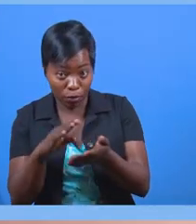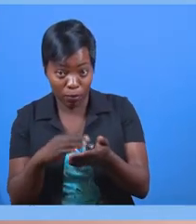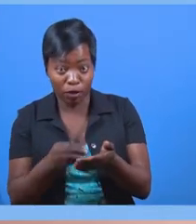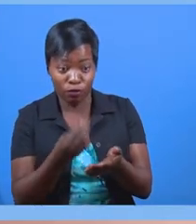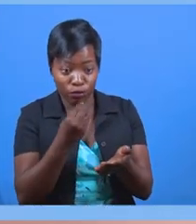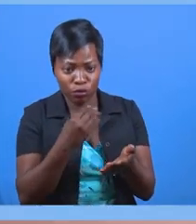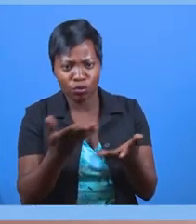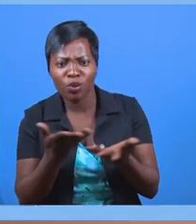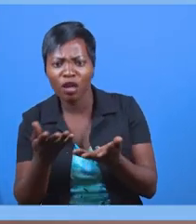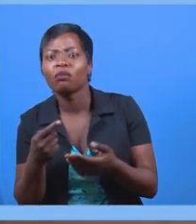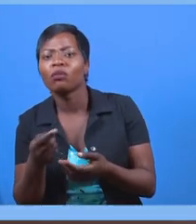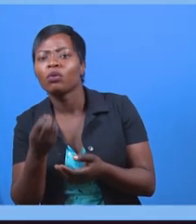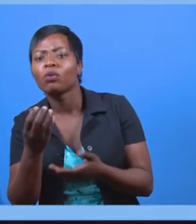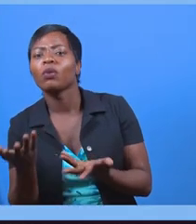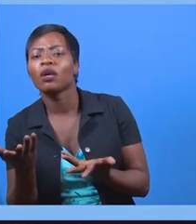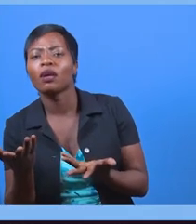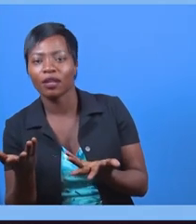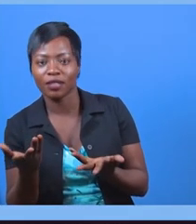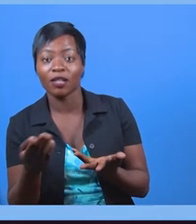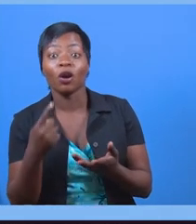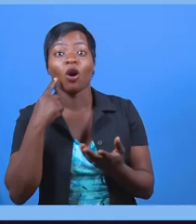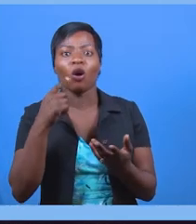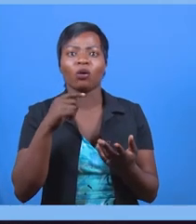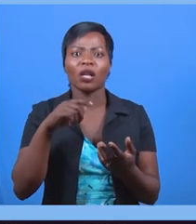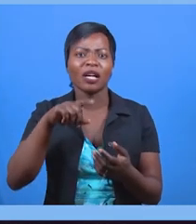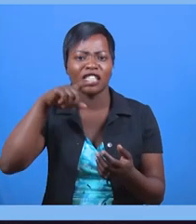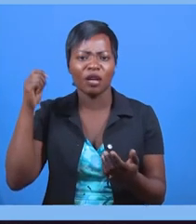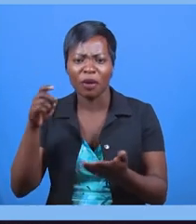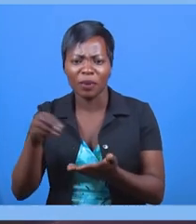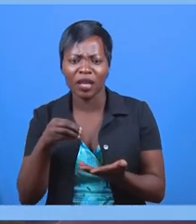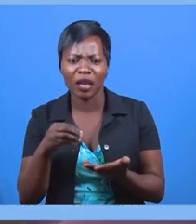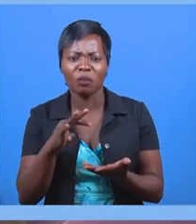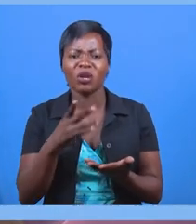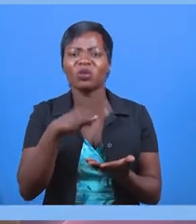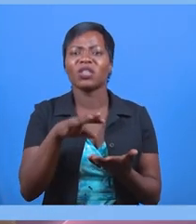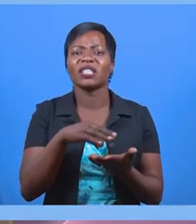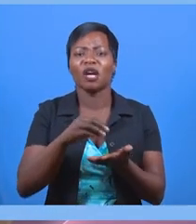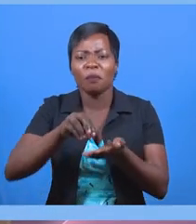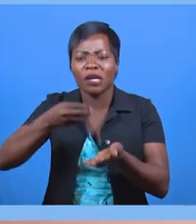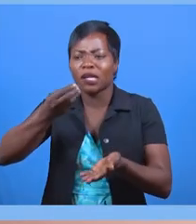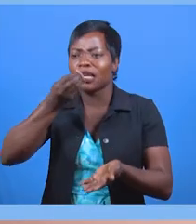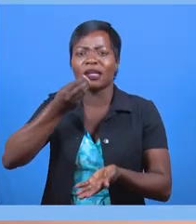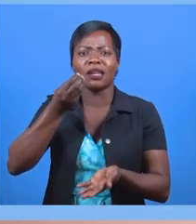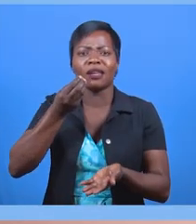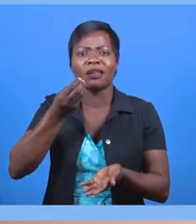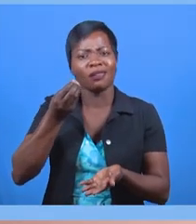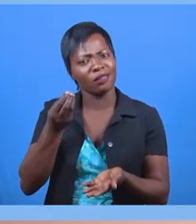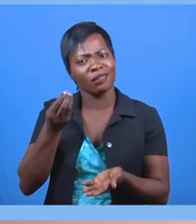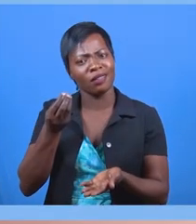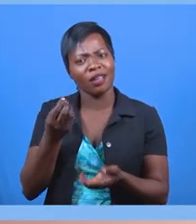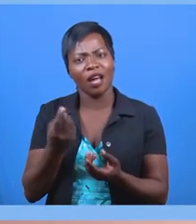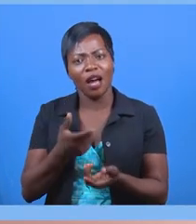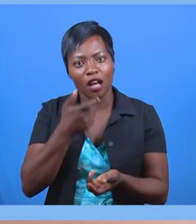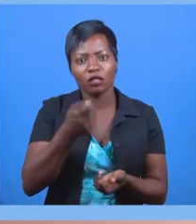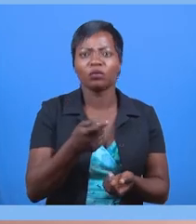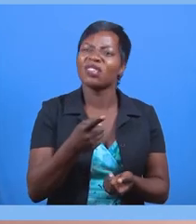wavapa utoona iwe wauya nenyama ka asi unongoda mukudya nederere mazuva ese uchabvunza here kuti muye pandakauya nepasori iye